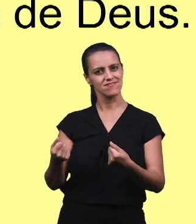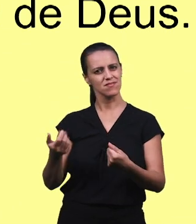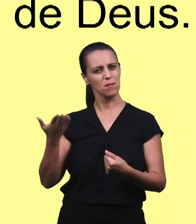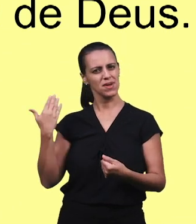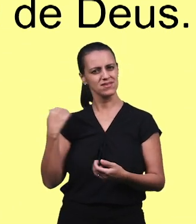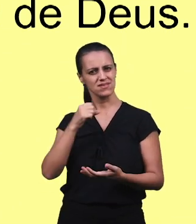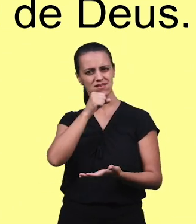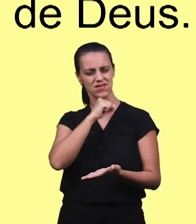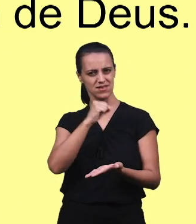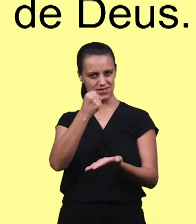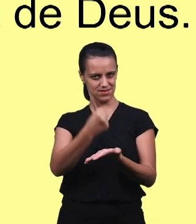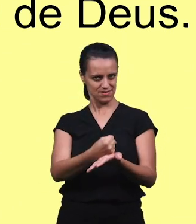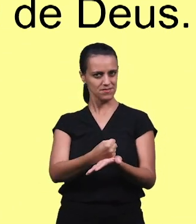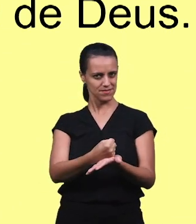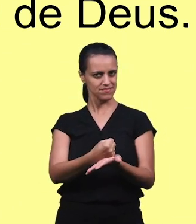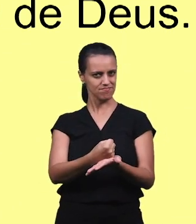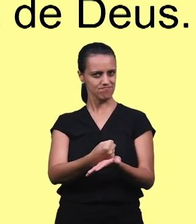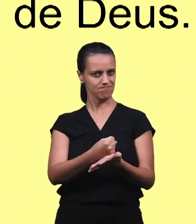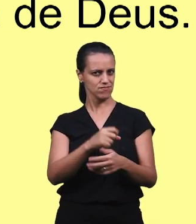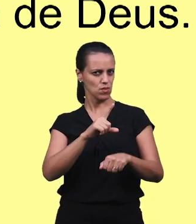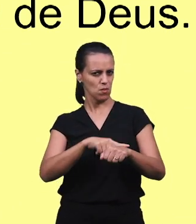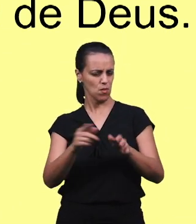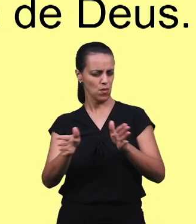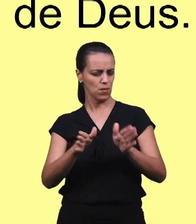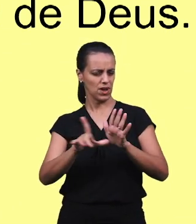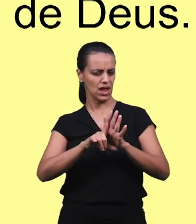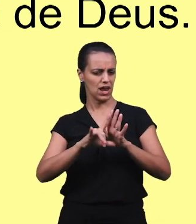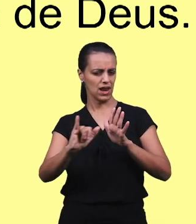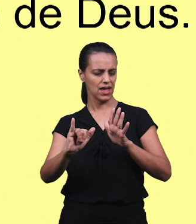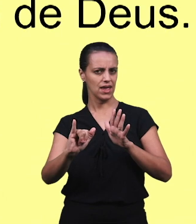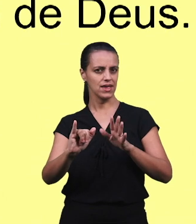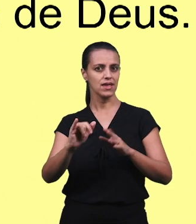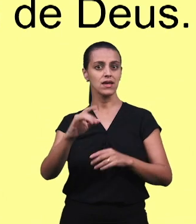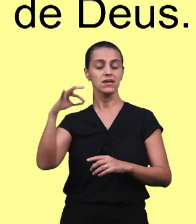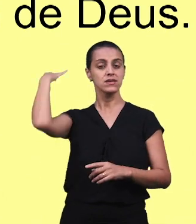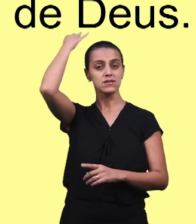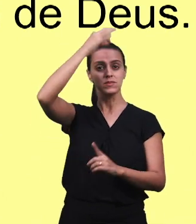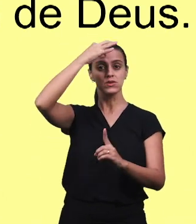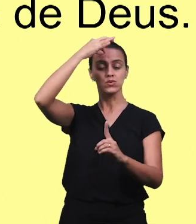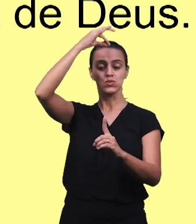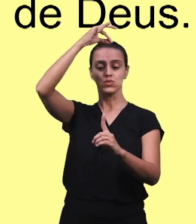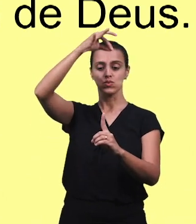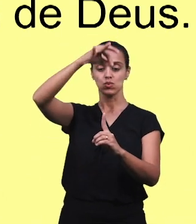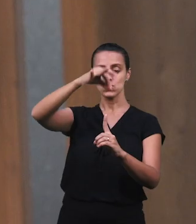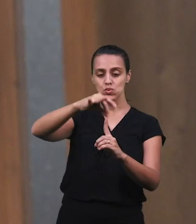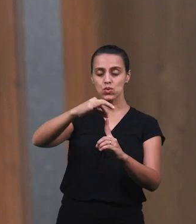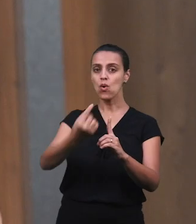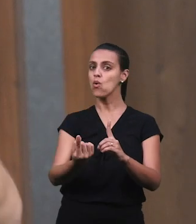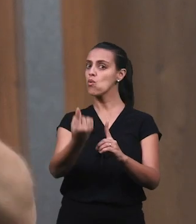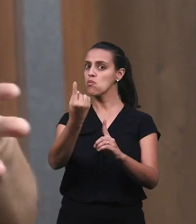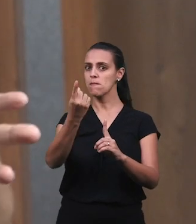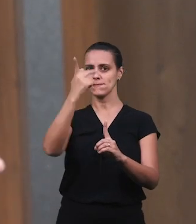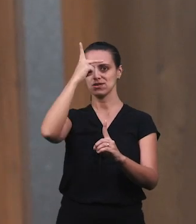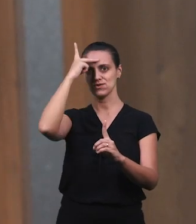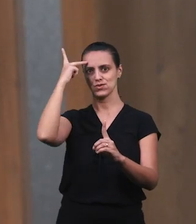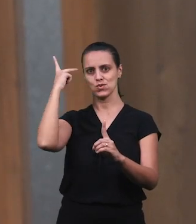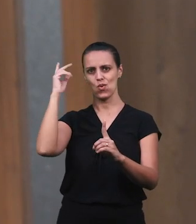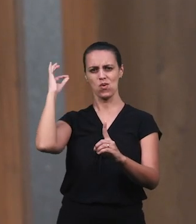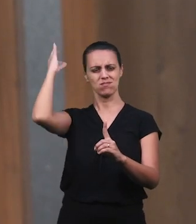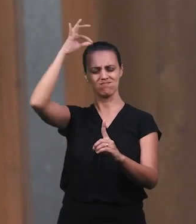À l'Ancien Testament, le temps de la loi, le Saint-Esprit descendait sur une personne, sur un homme, pour une